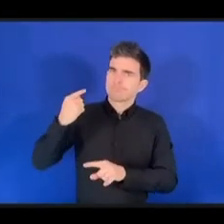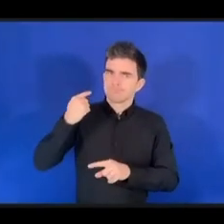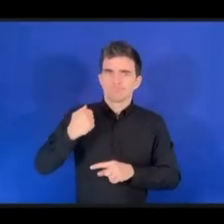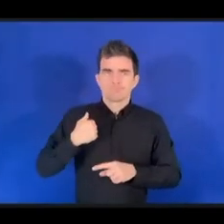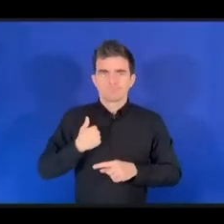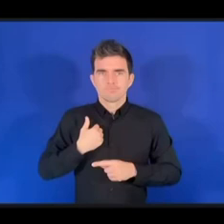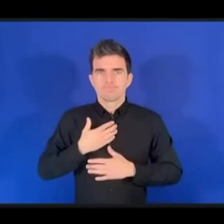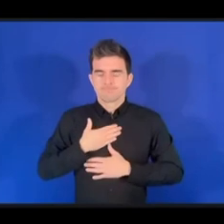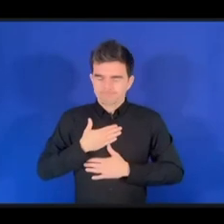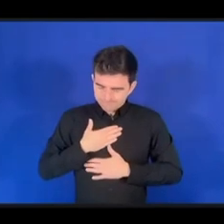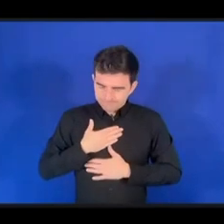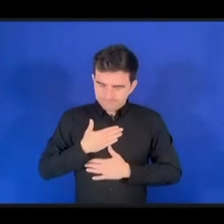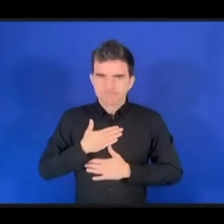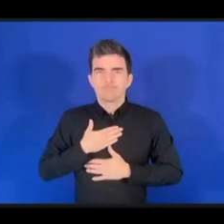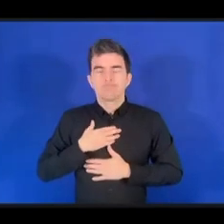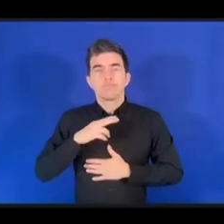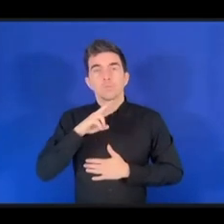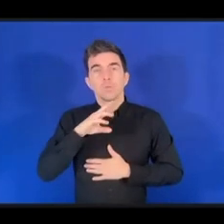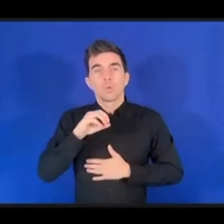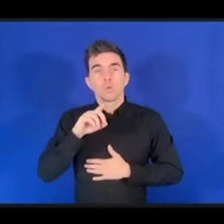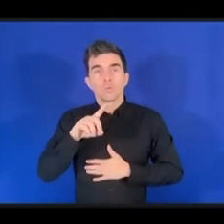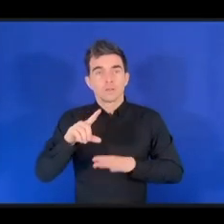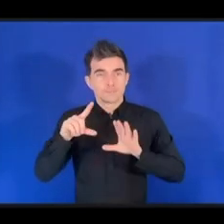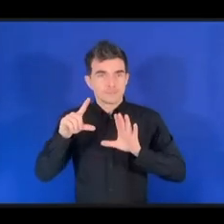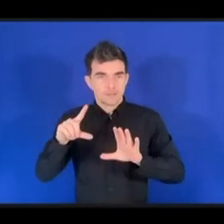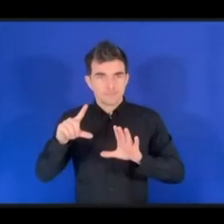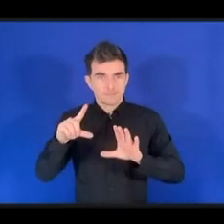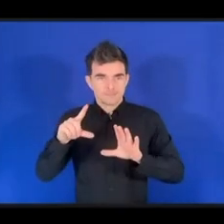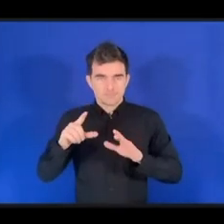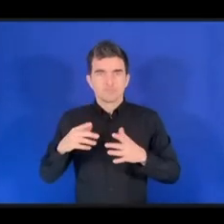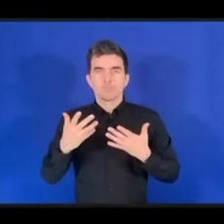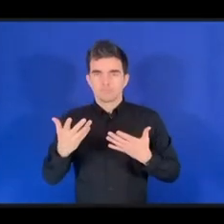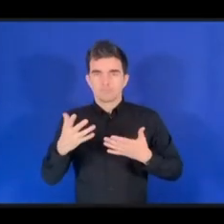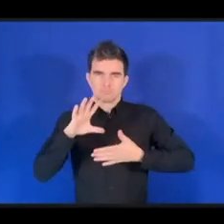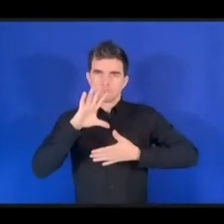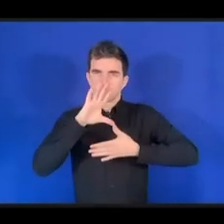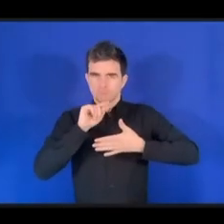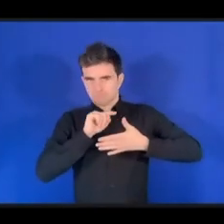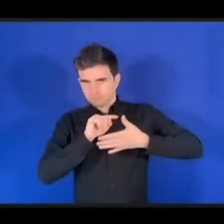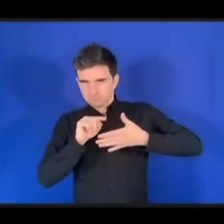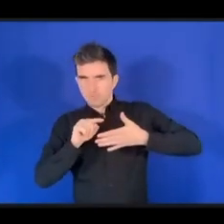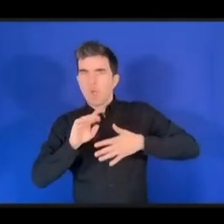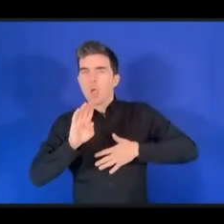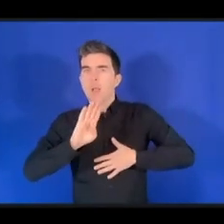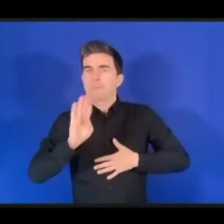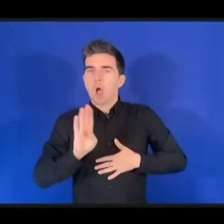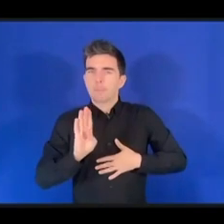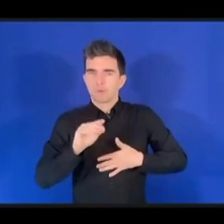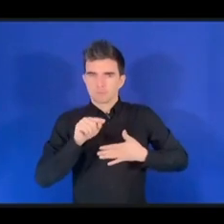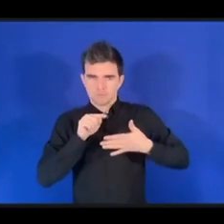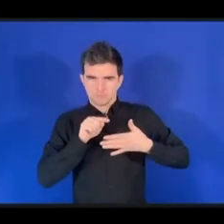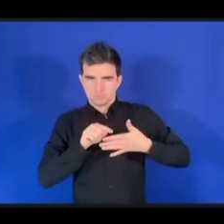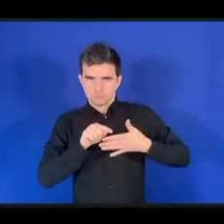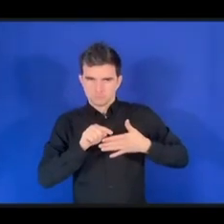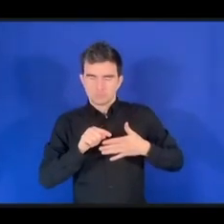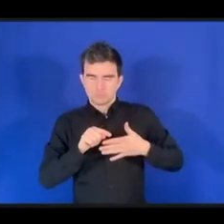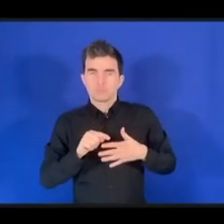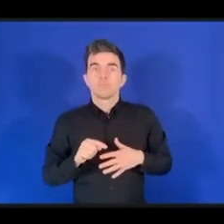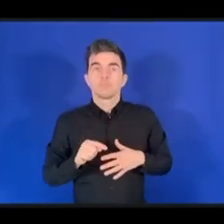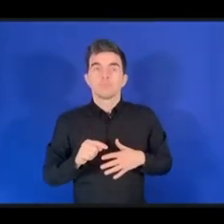2017 ان اقود عمليه متعدده الاطراف في بيدس